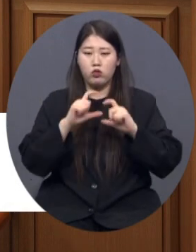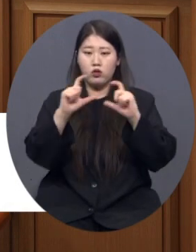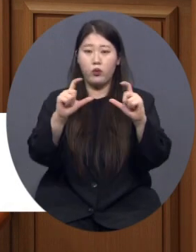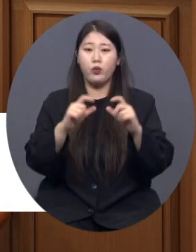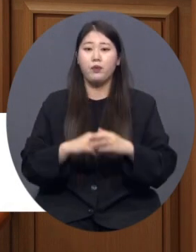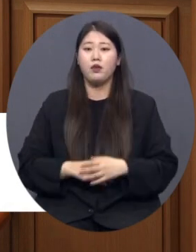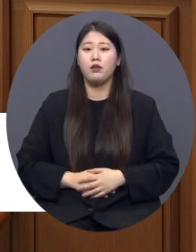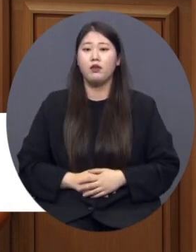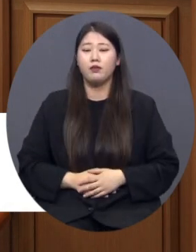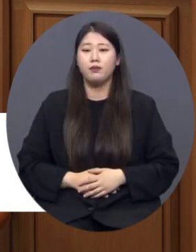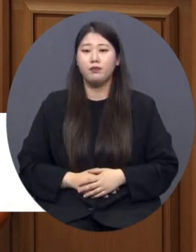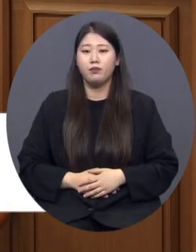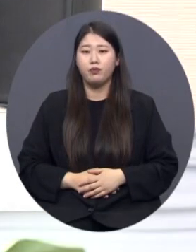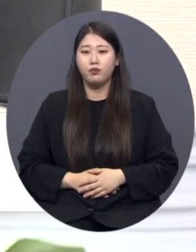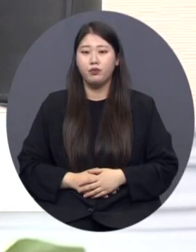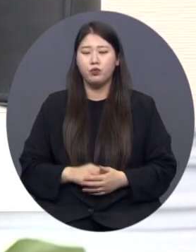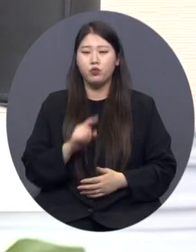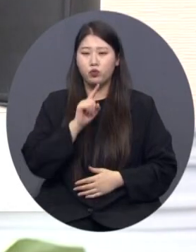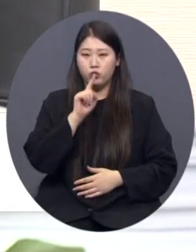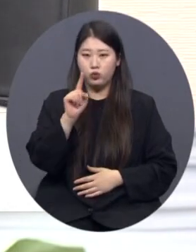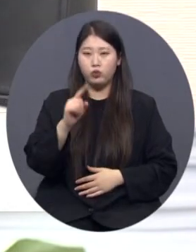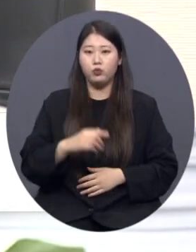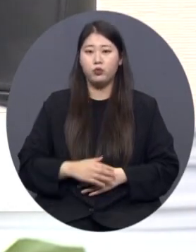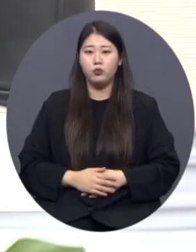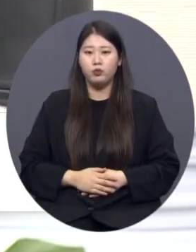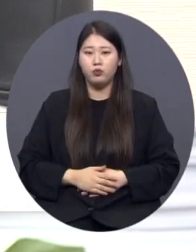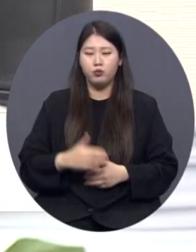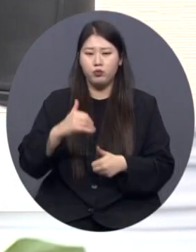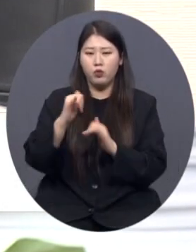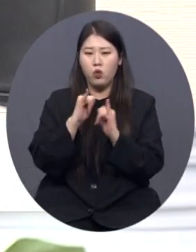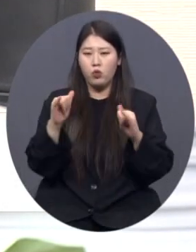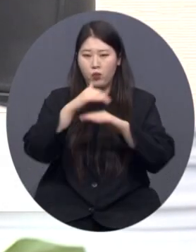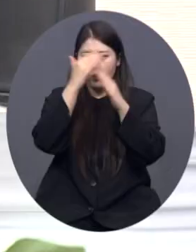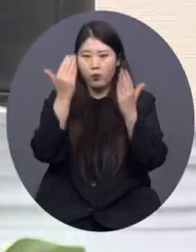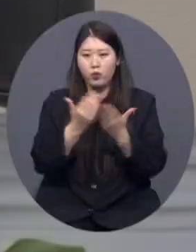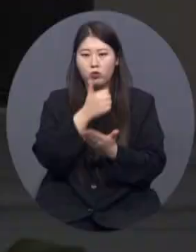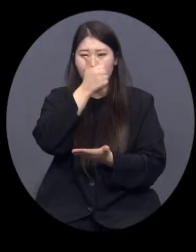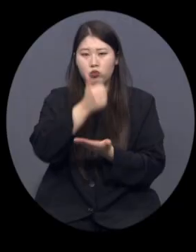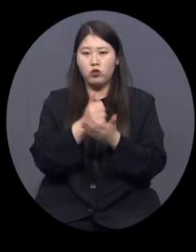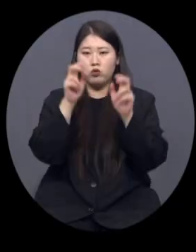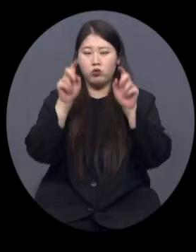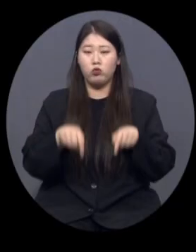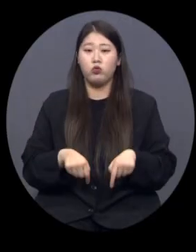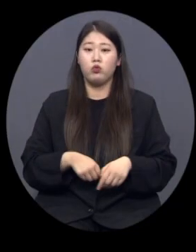질문. 피고인들은 강무죄.